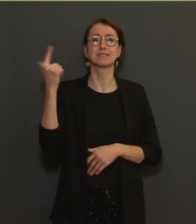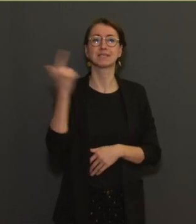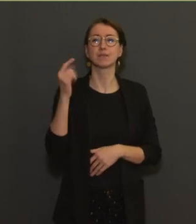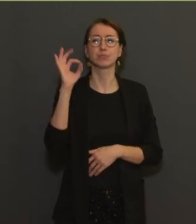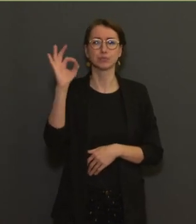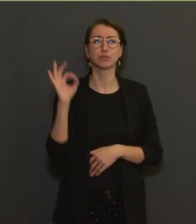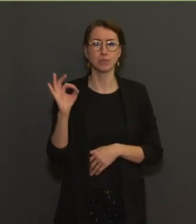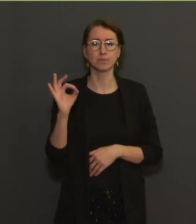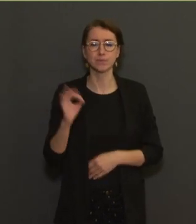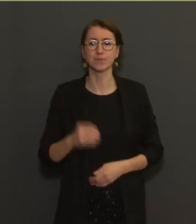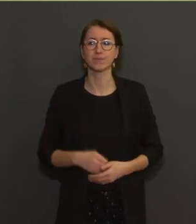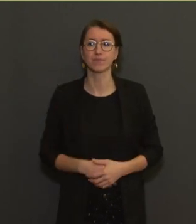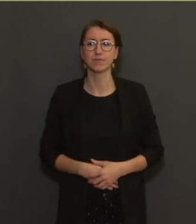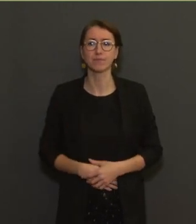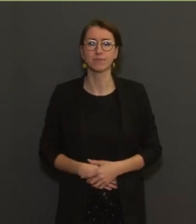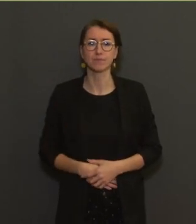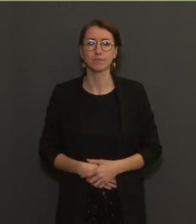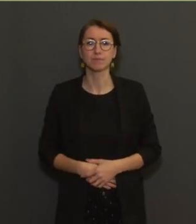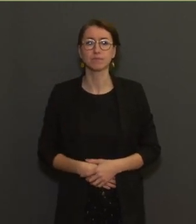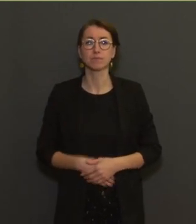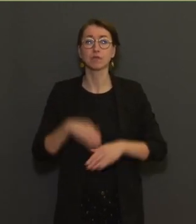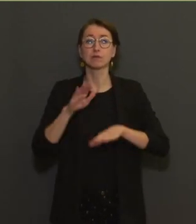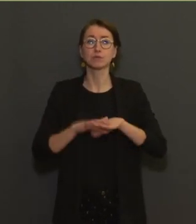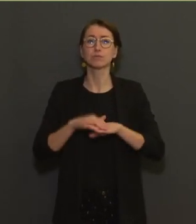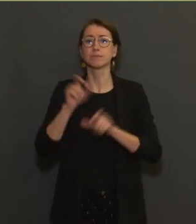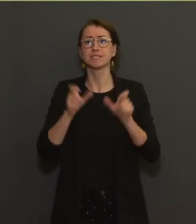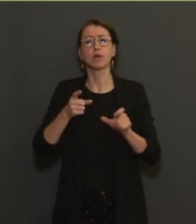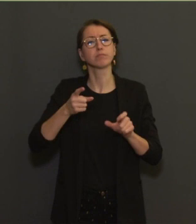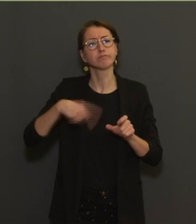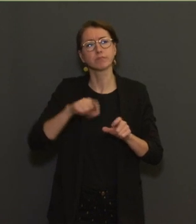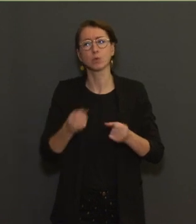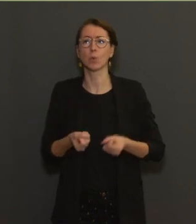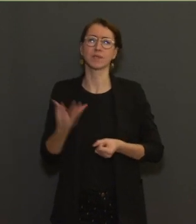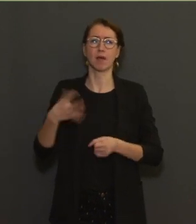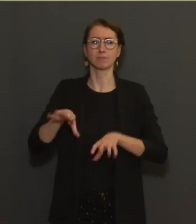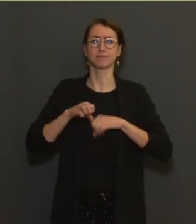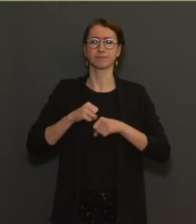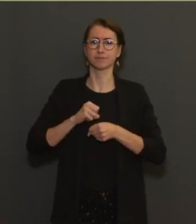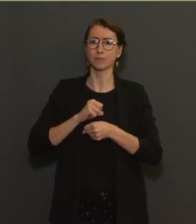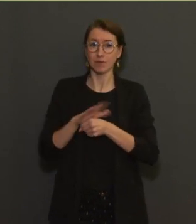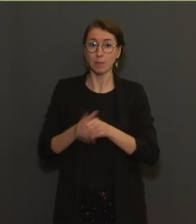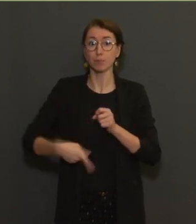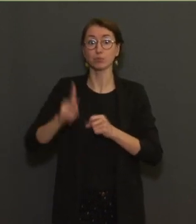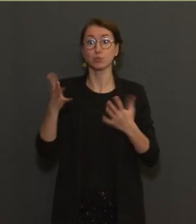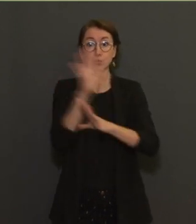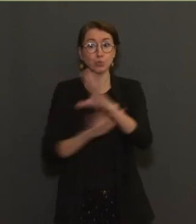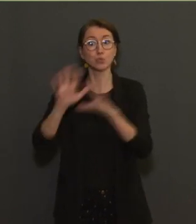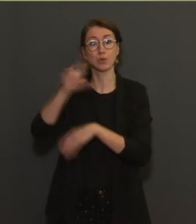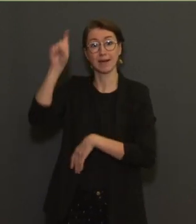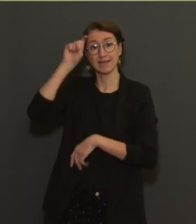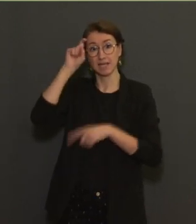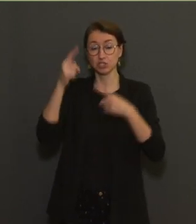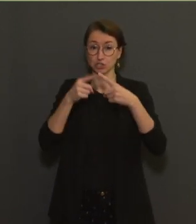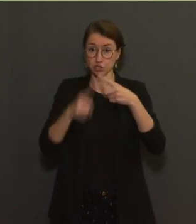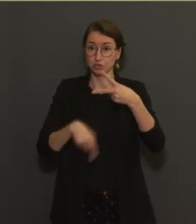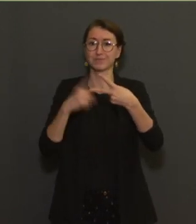En absolu, le nombre de nouveaux cas est toujours le plus important au niveau de la province de Liège et du Hainaut, avec